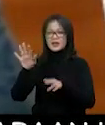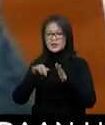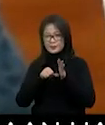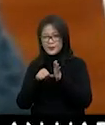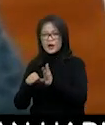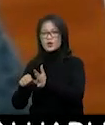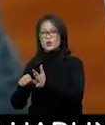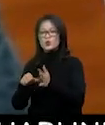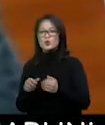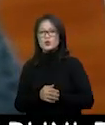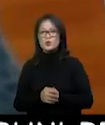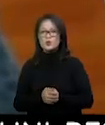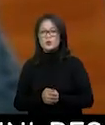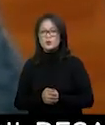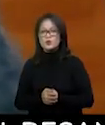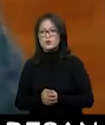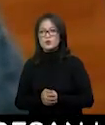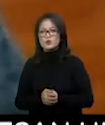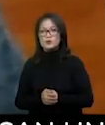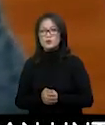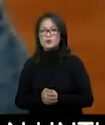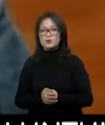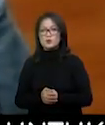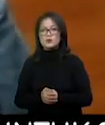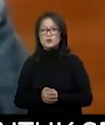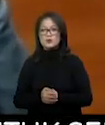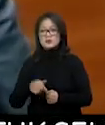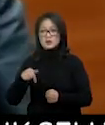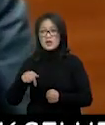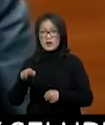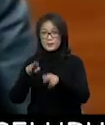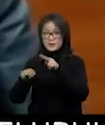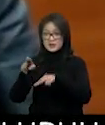dengan Kejaksaan Agung untuk diperiksa juga dalam tindak pidana korupsi yang sedang di